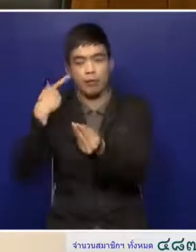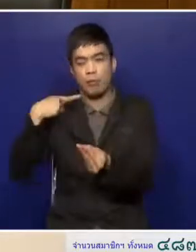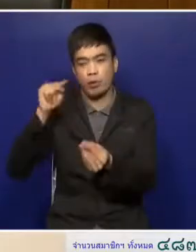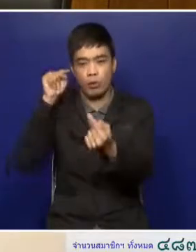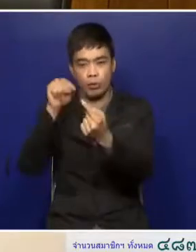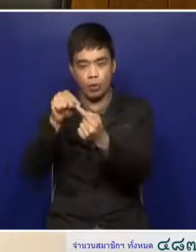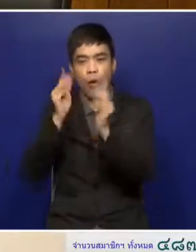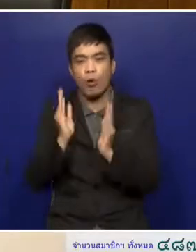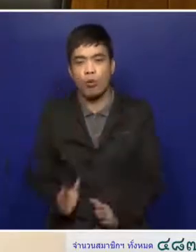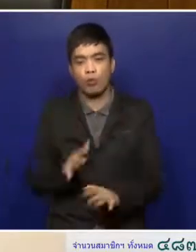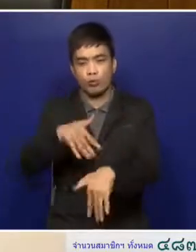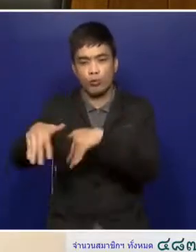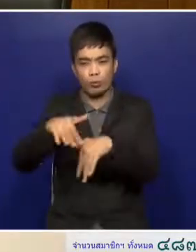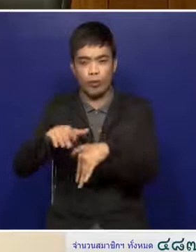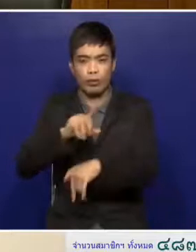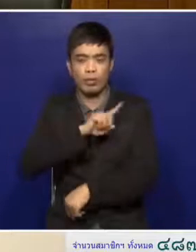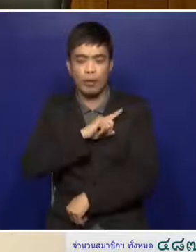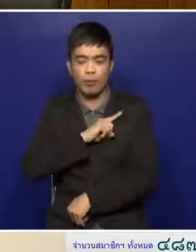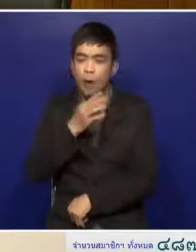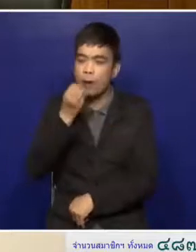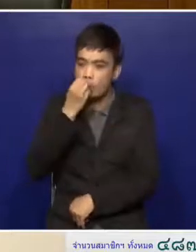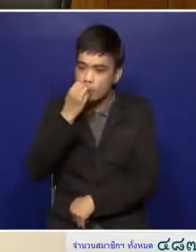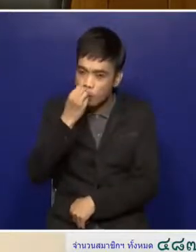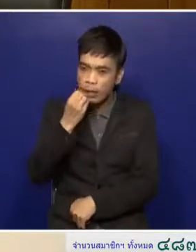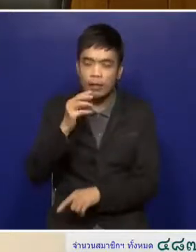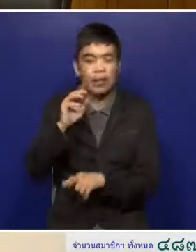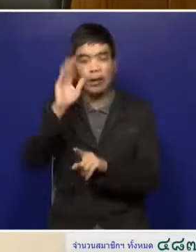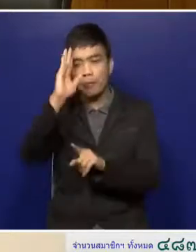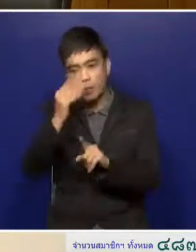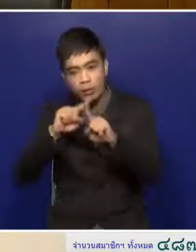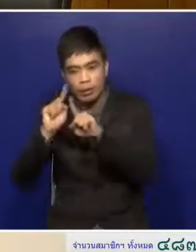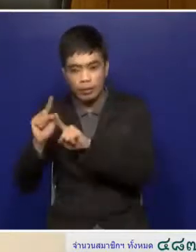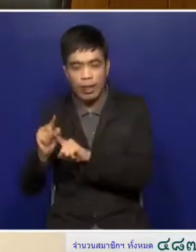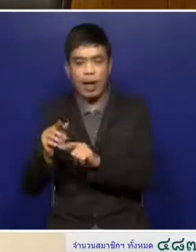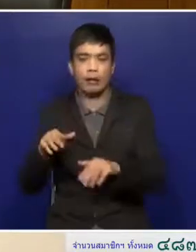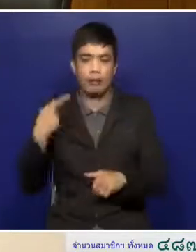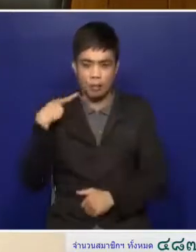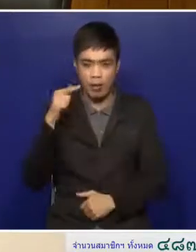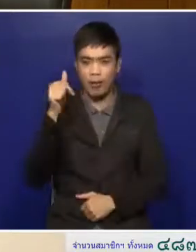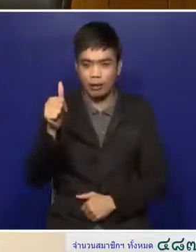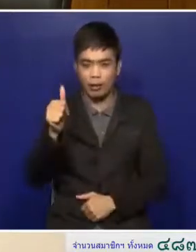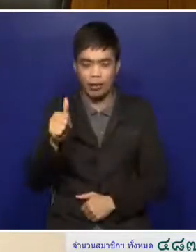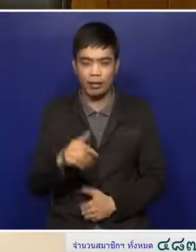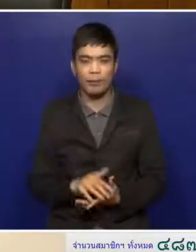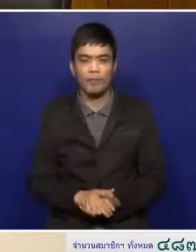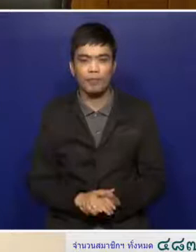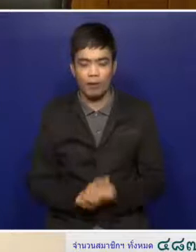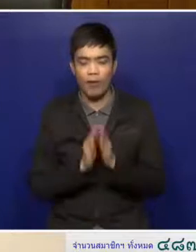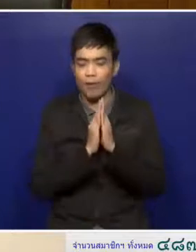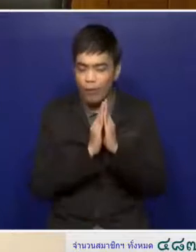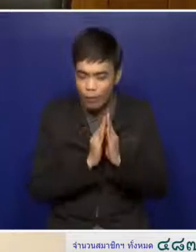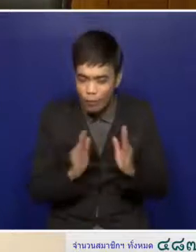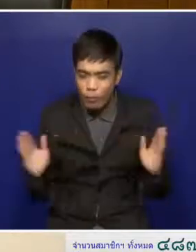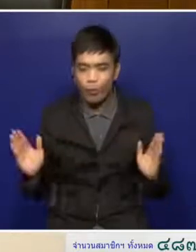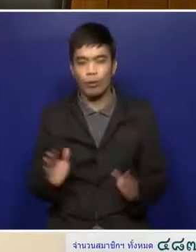ที่บริโภคพืชกระท่อมทั่วประเทศผมขอตั้งความหวังไว้กับสภาชุดนี้ และขอขอบคุณแ